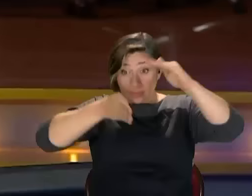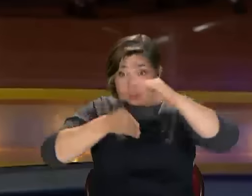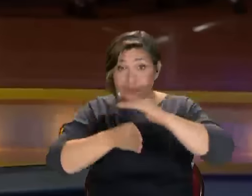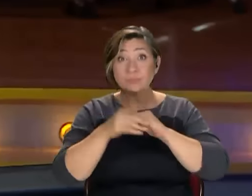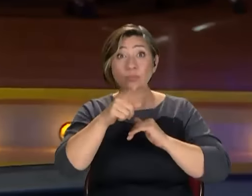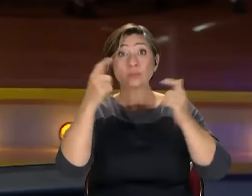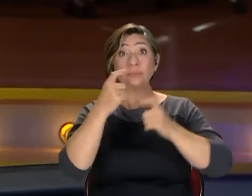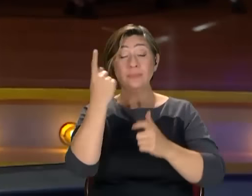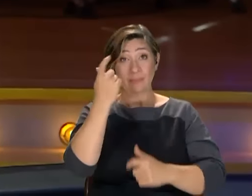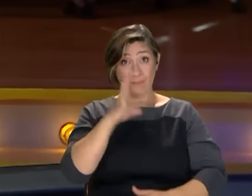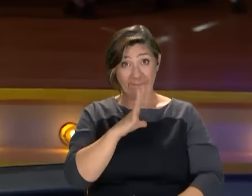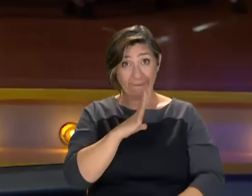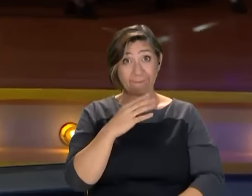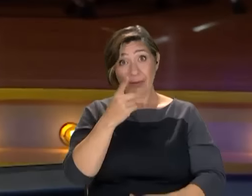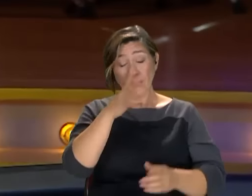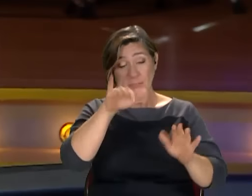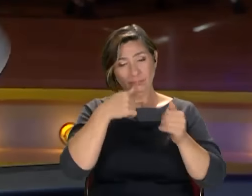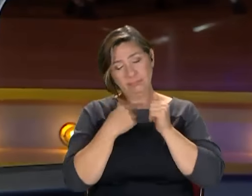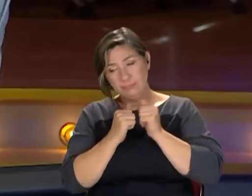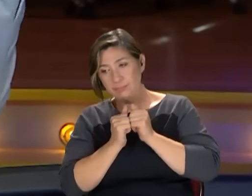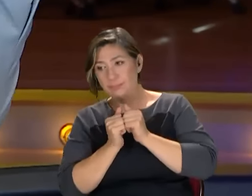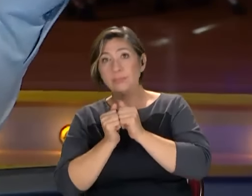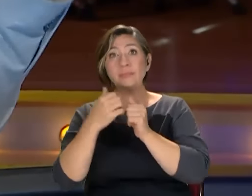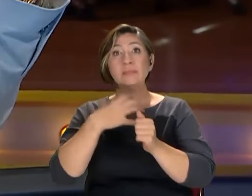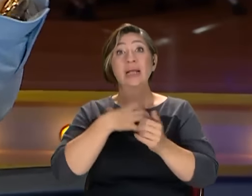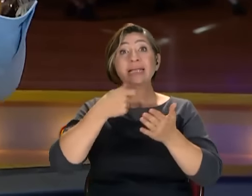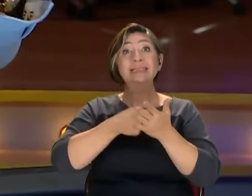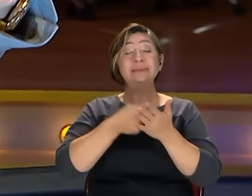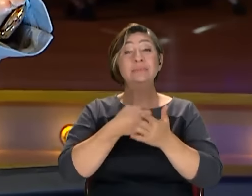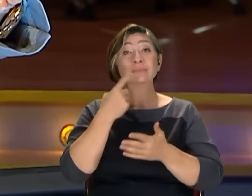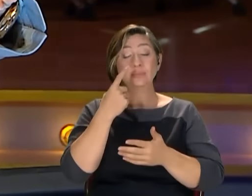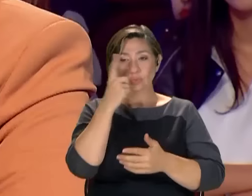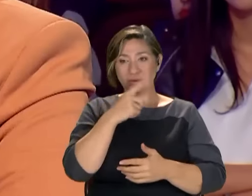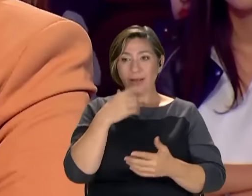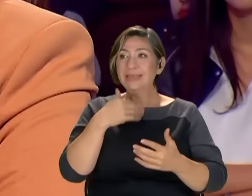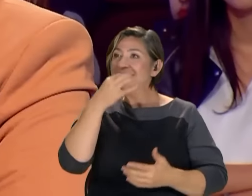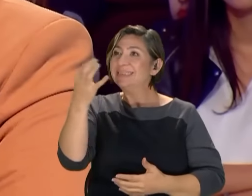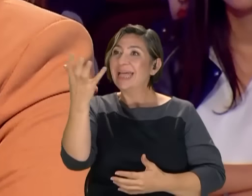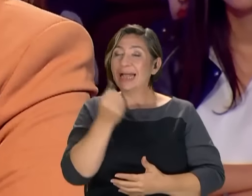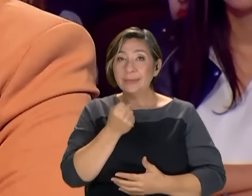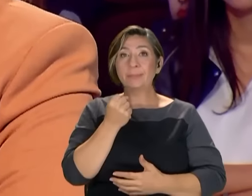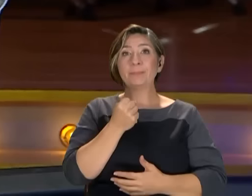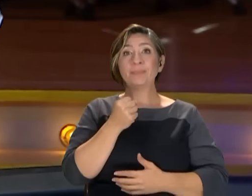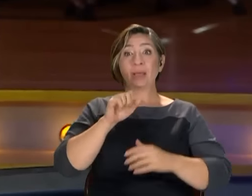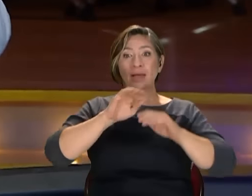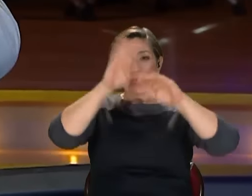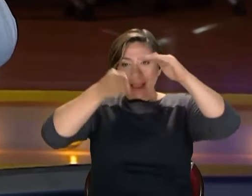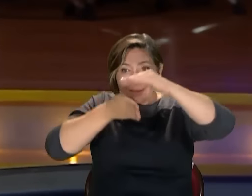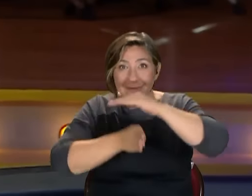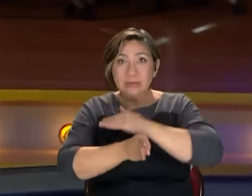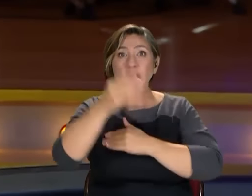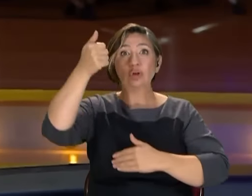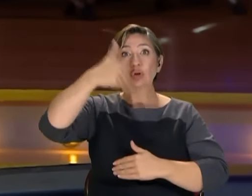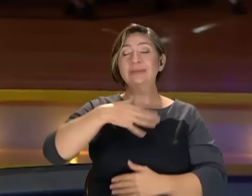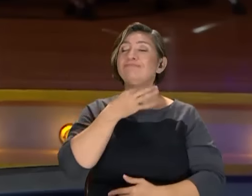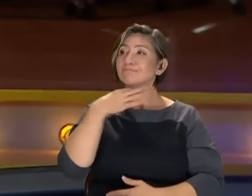dedim sizin böyle bir yeriniz var galiba, buyurun dediler falan filan. Ben kendi ismim sayesinde böyle bir izin aldım. O zaman tabii Kapalı Çarşı